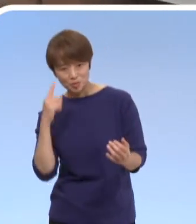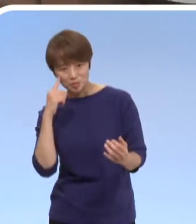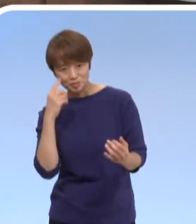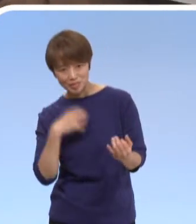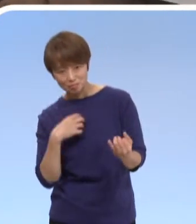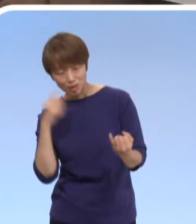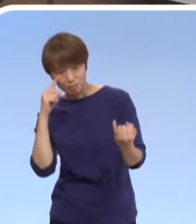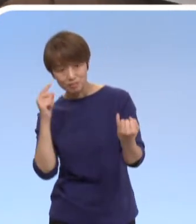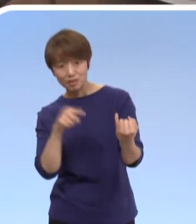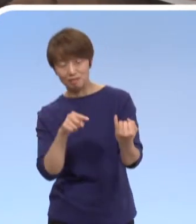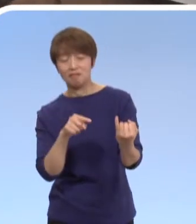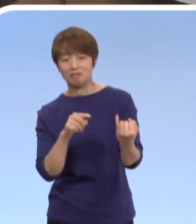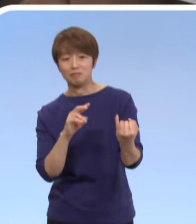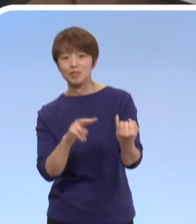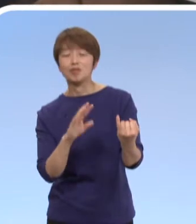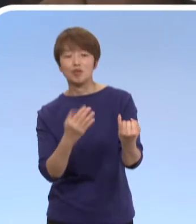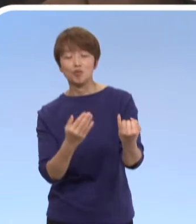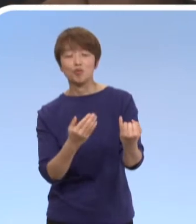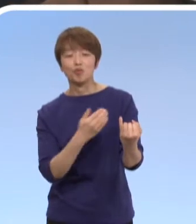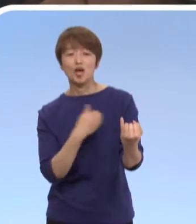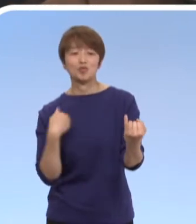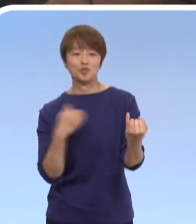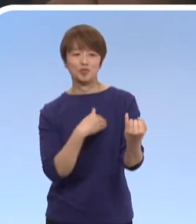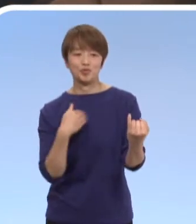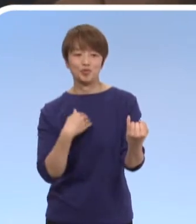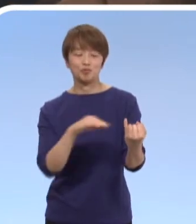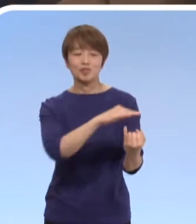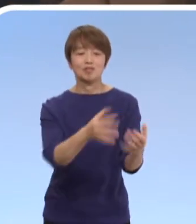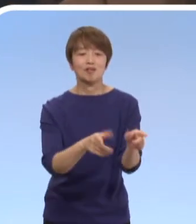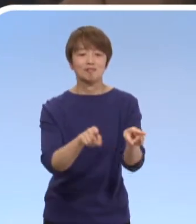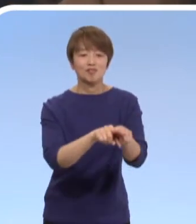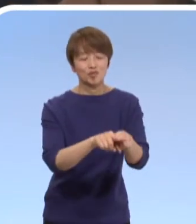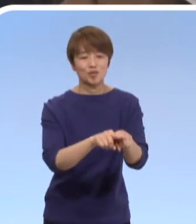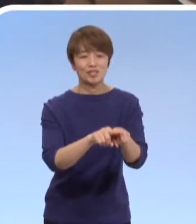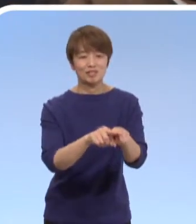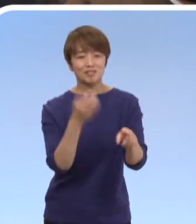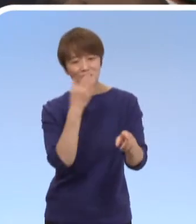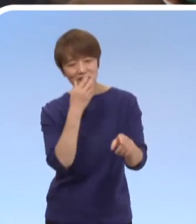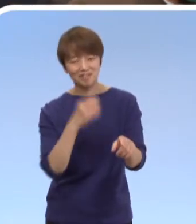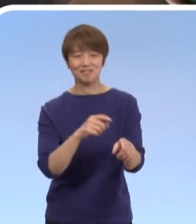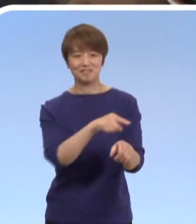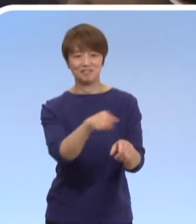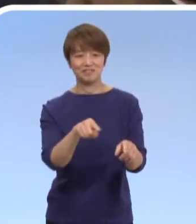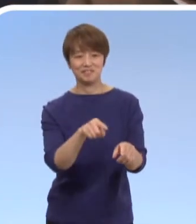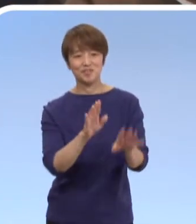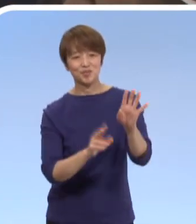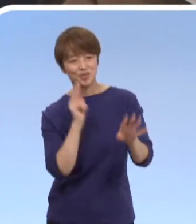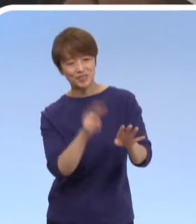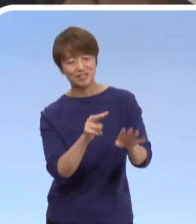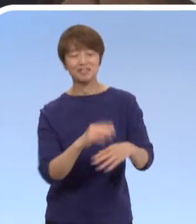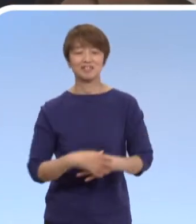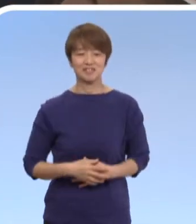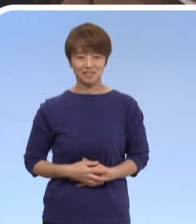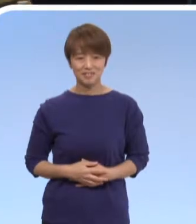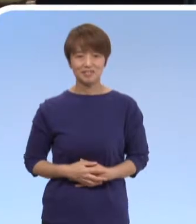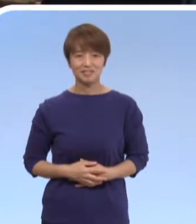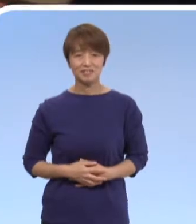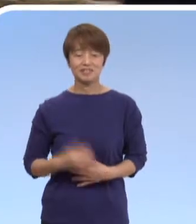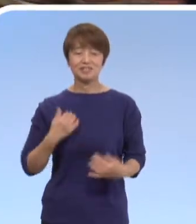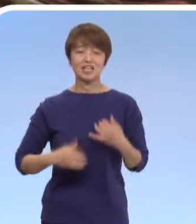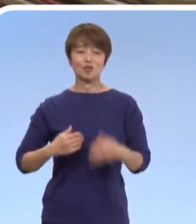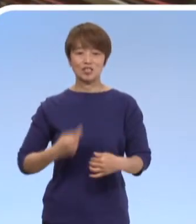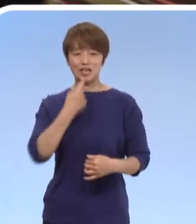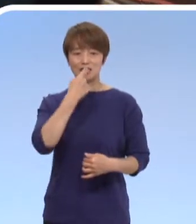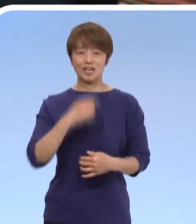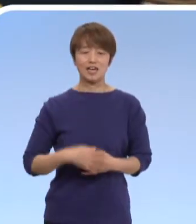ったので怖がってこっち来るかなと思ったんですけど、全然怖がるどころか笑い声が聞こえてくるぐらいで、 とっ